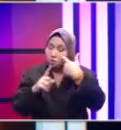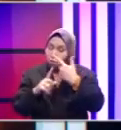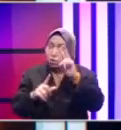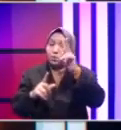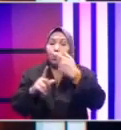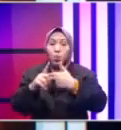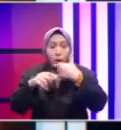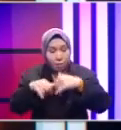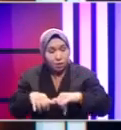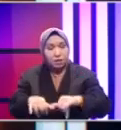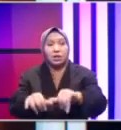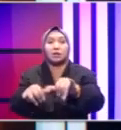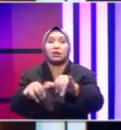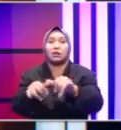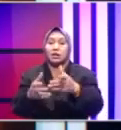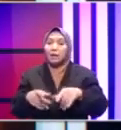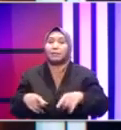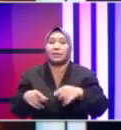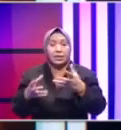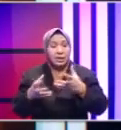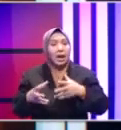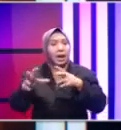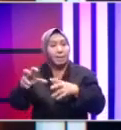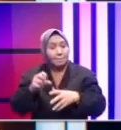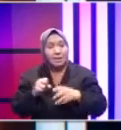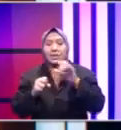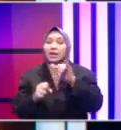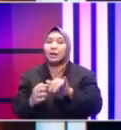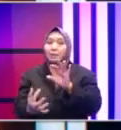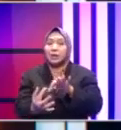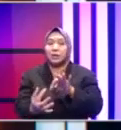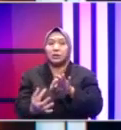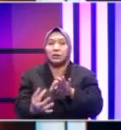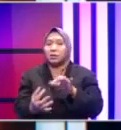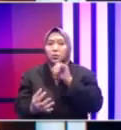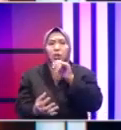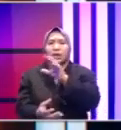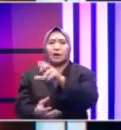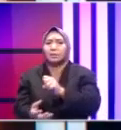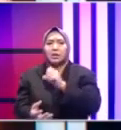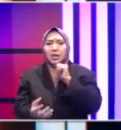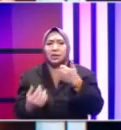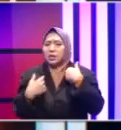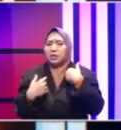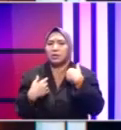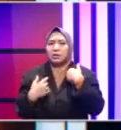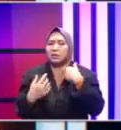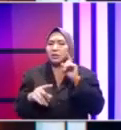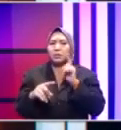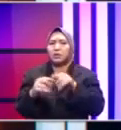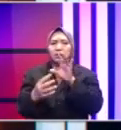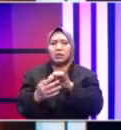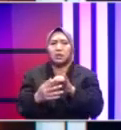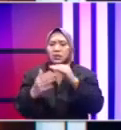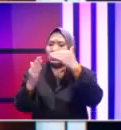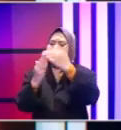ktk radio ndak pergi maksud enak mengambil yang yang pilih bukan mengambil tahu ini tidak di tidaknya bukan adevia nah tadi